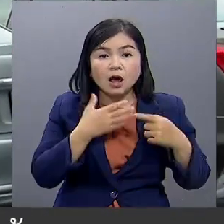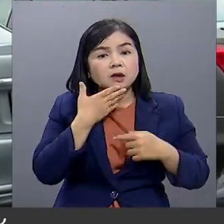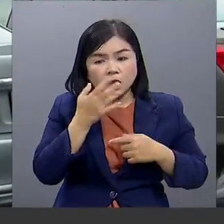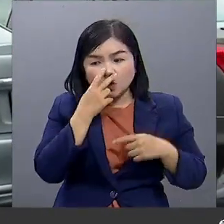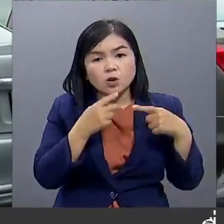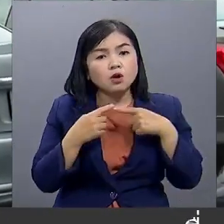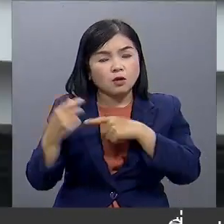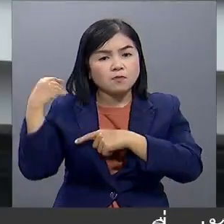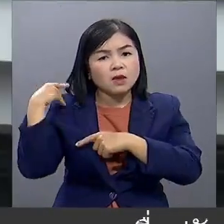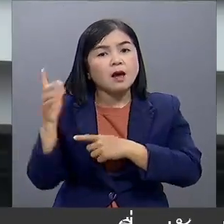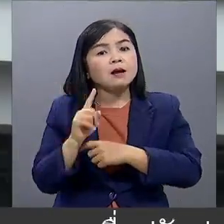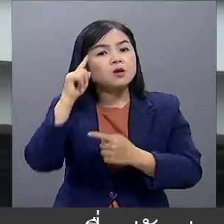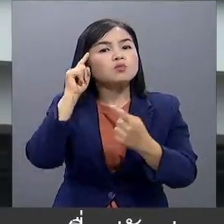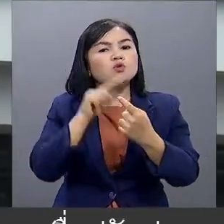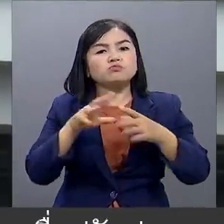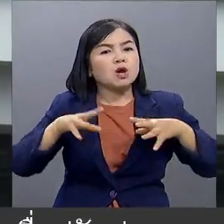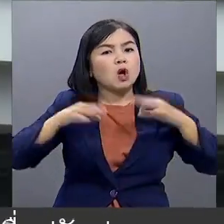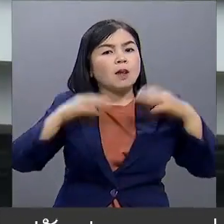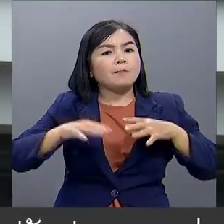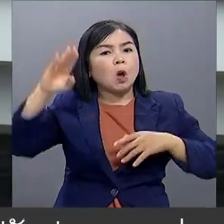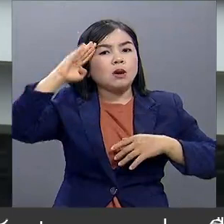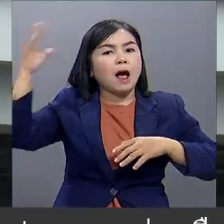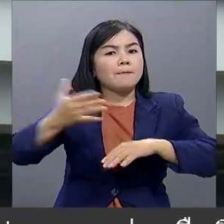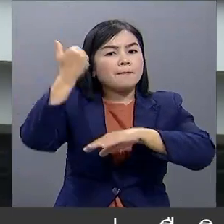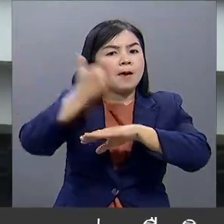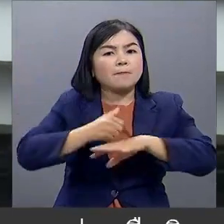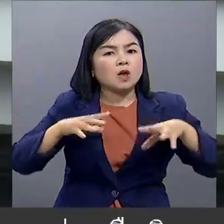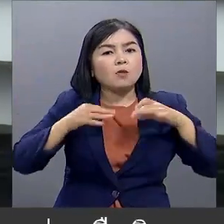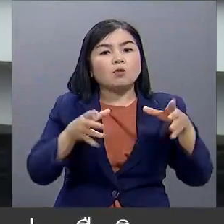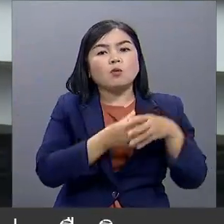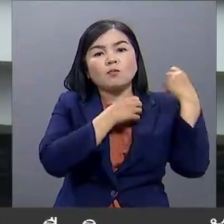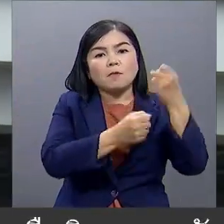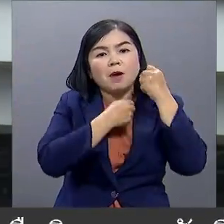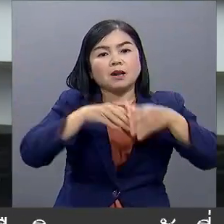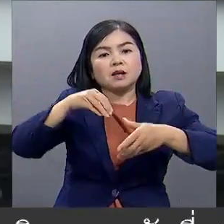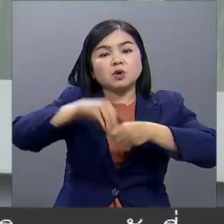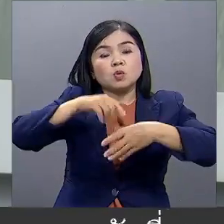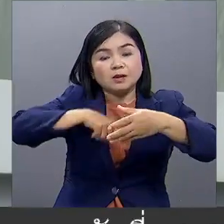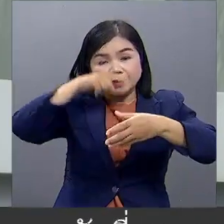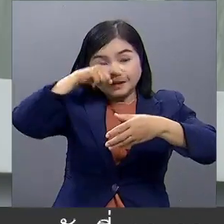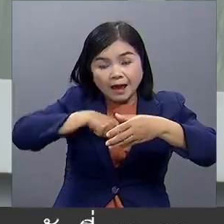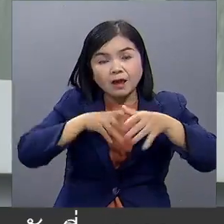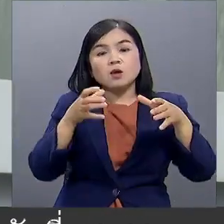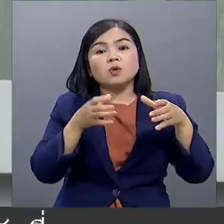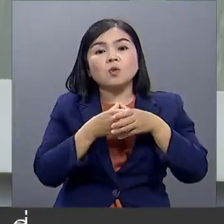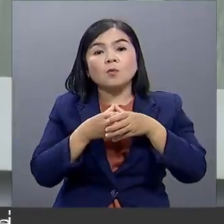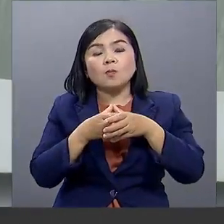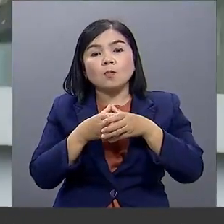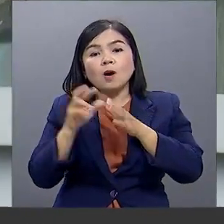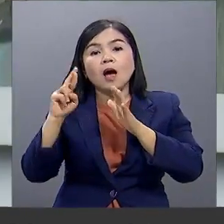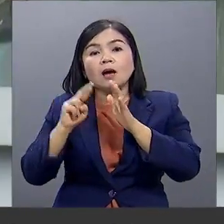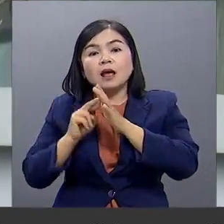แสดงจุดยืนต่อต้านการรัฐประหารในเวียนมาแล้วกลุ่มราษฎรก็ร่วมกับเครือข่ายแรงงานเพื่อสิทธิประชาชน